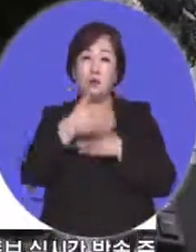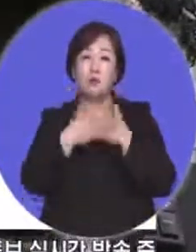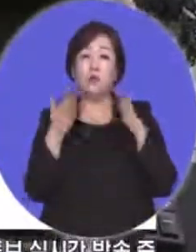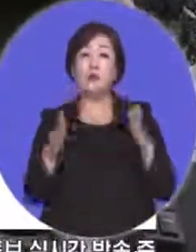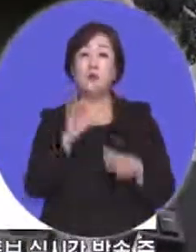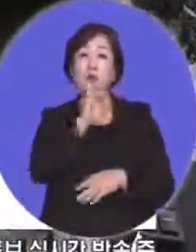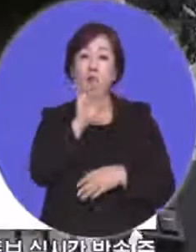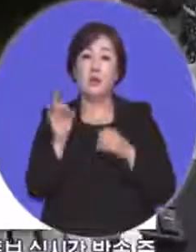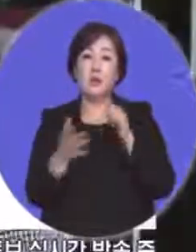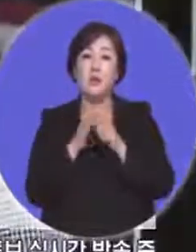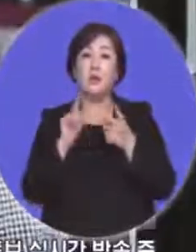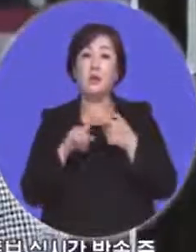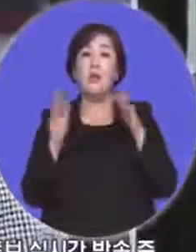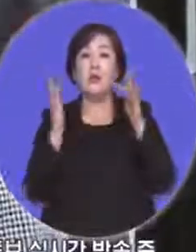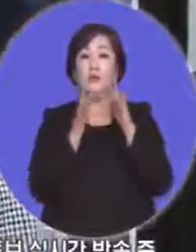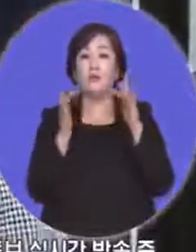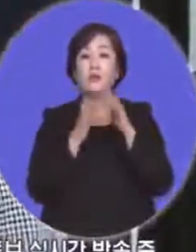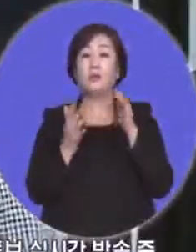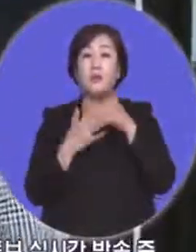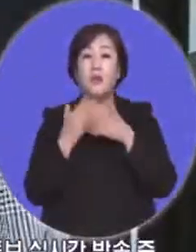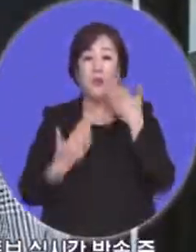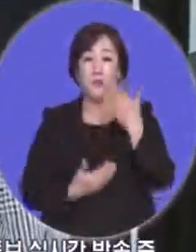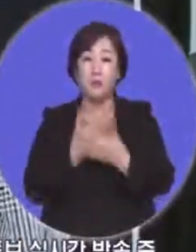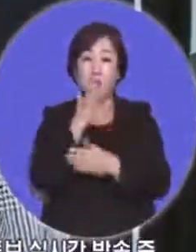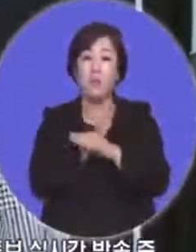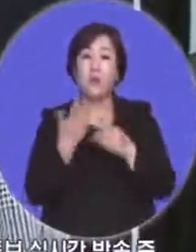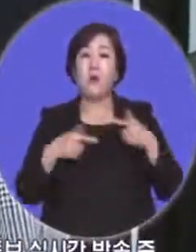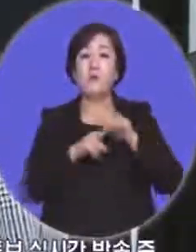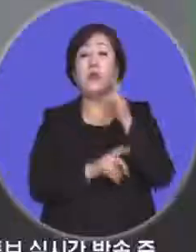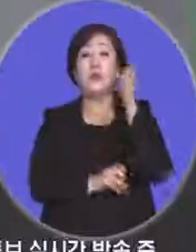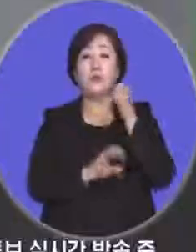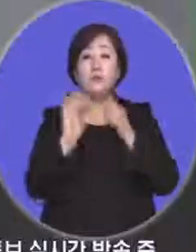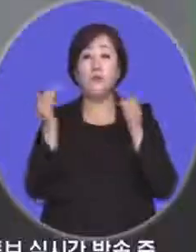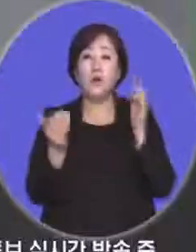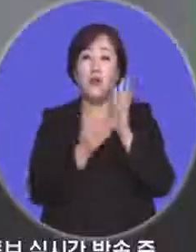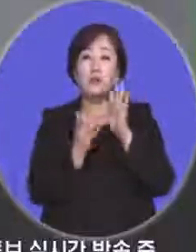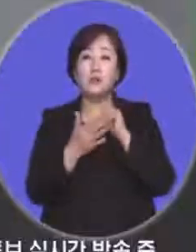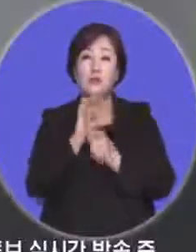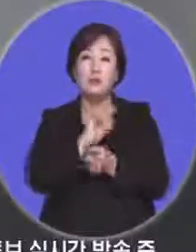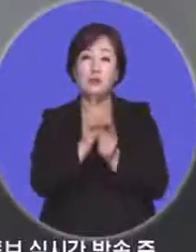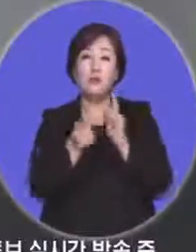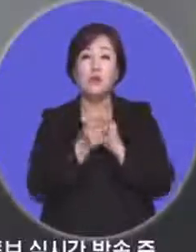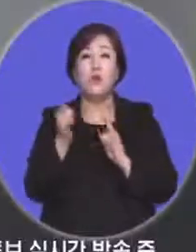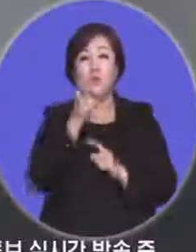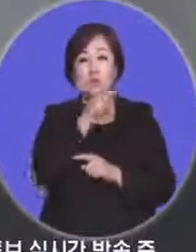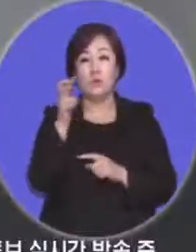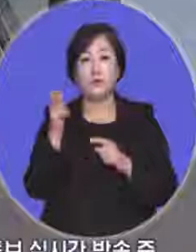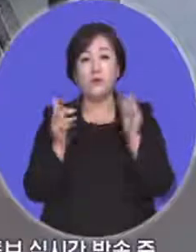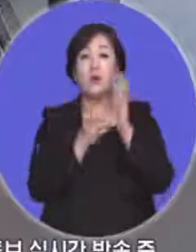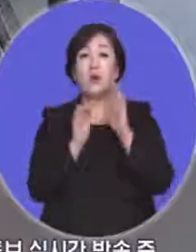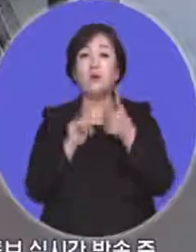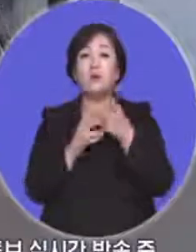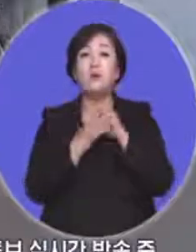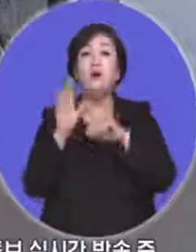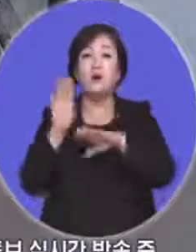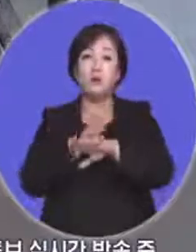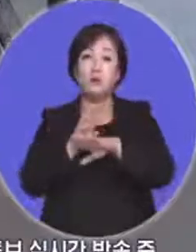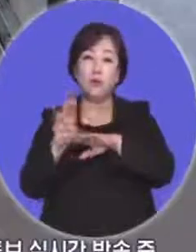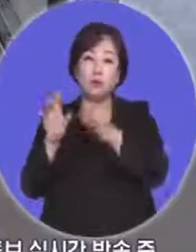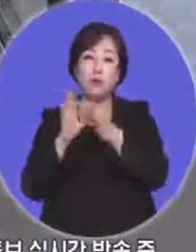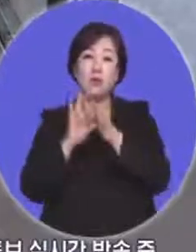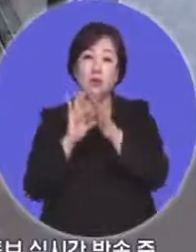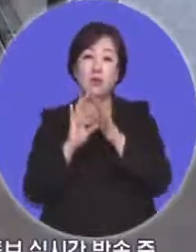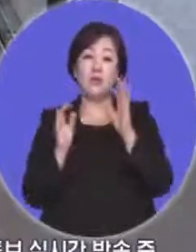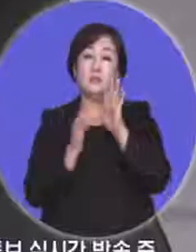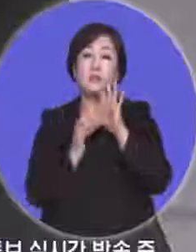방송을 준비하고 있습니다. 인터넷 플랫폼을 기반으로 무인 조정 카메라와 컴퓨터를 연결해